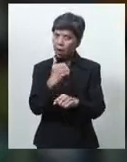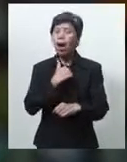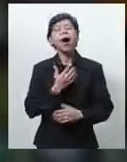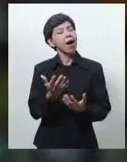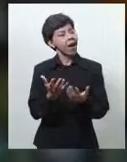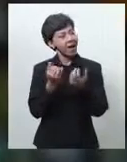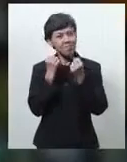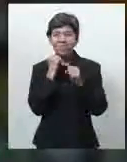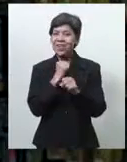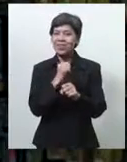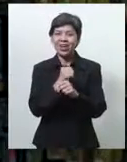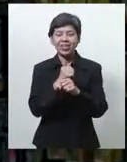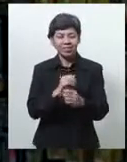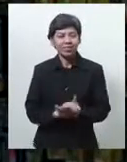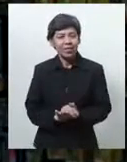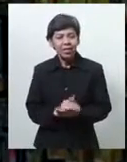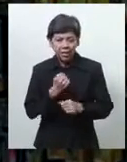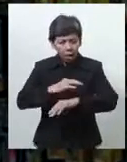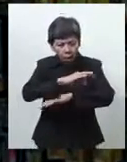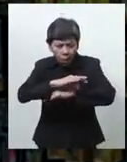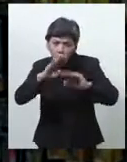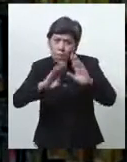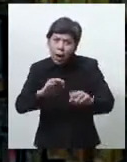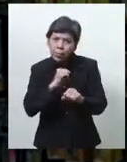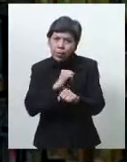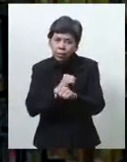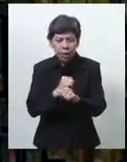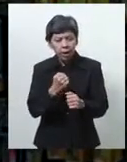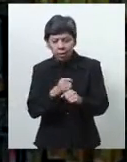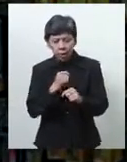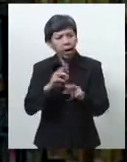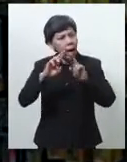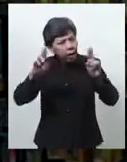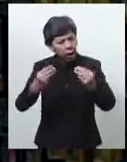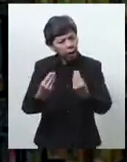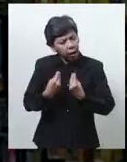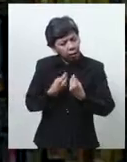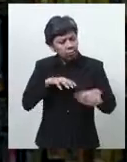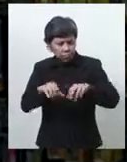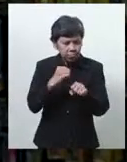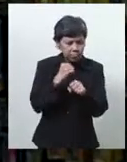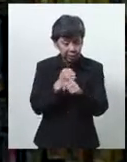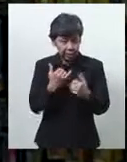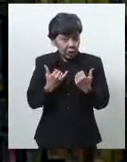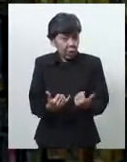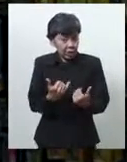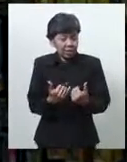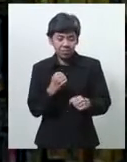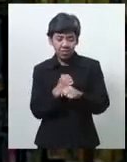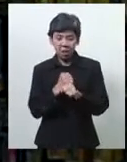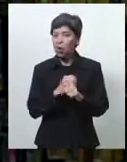ได้ผมก็เลยรับเขาครับคือเขาก็ออกแบบผลิตภัณฑ์ให้กับทางร้านแล้วก็ตอนนี้เข